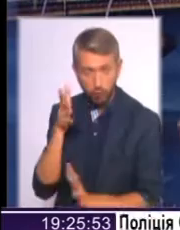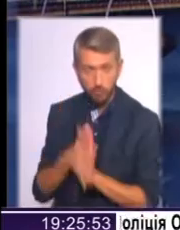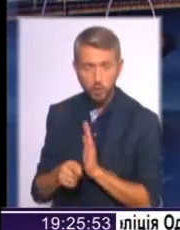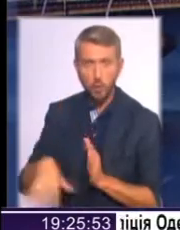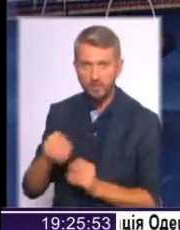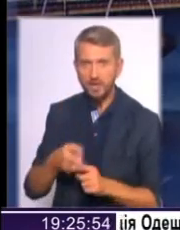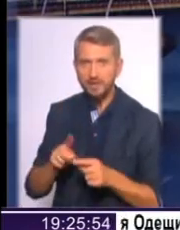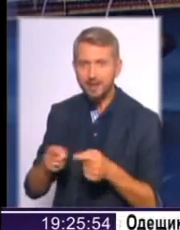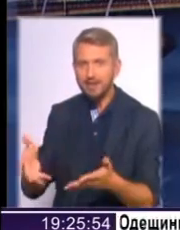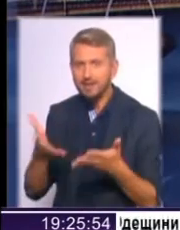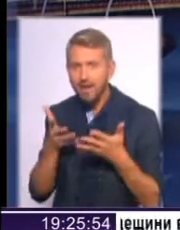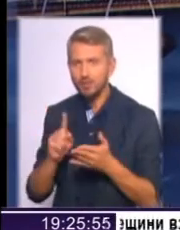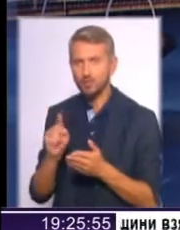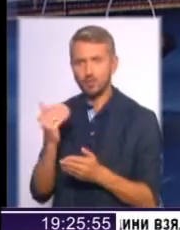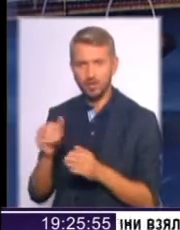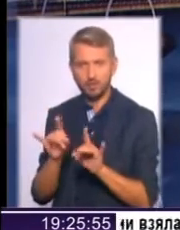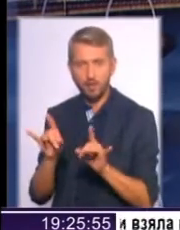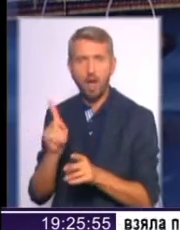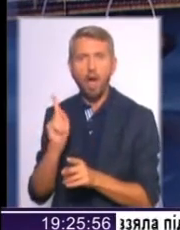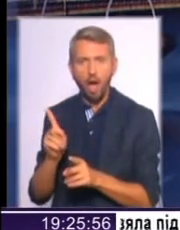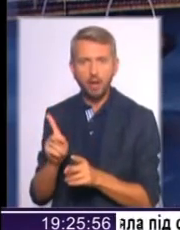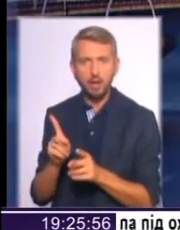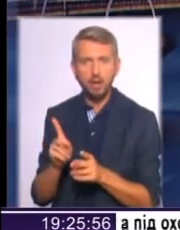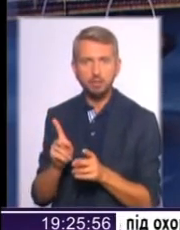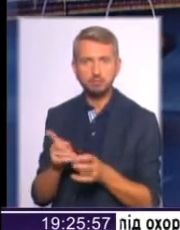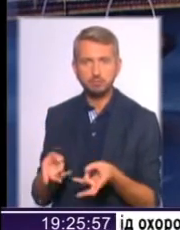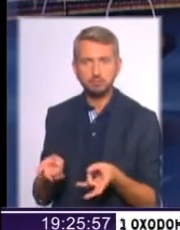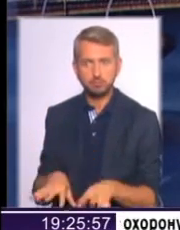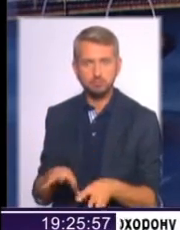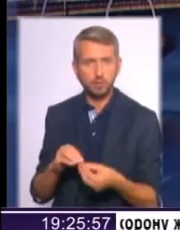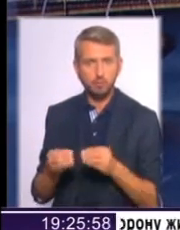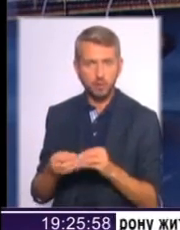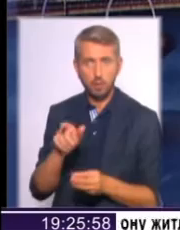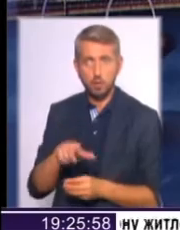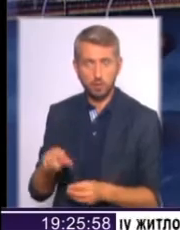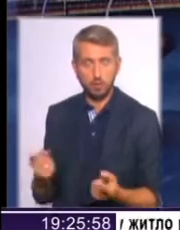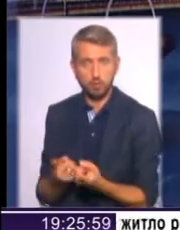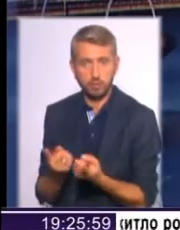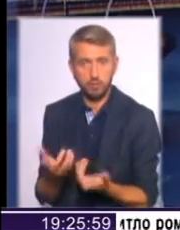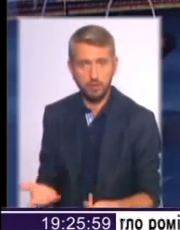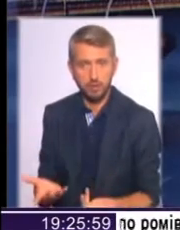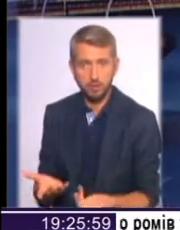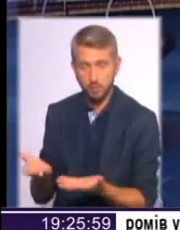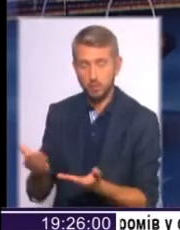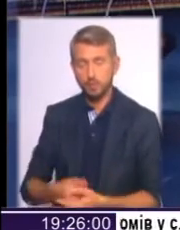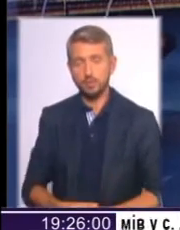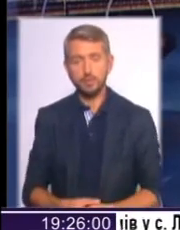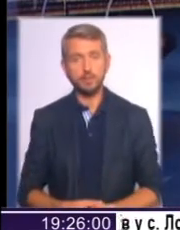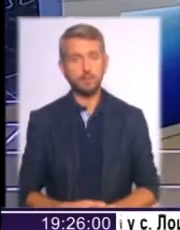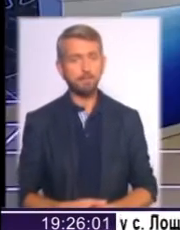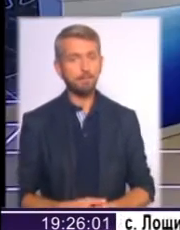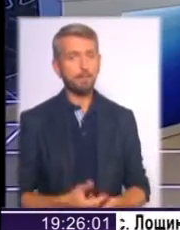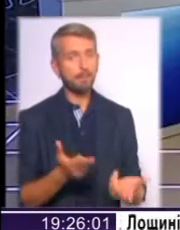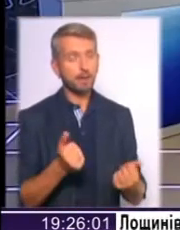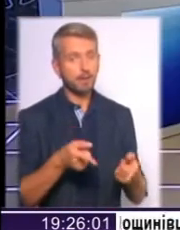це ясно, що ви окреслили, але заручниками залишаються пересічні люди, пересічні кияни в даному випадку. Прошу, будь ласка. Так, дійсно,